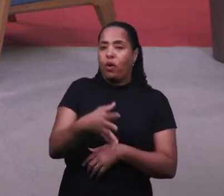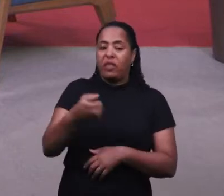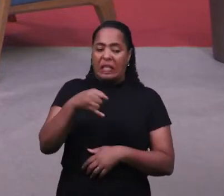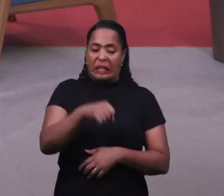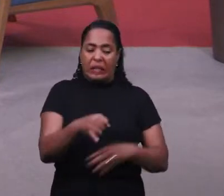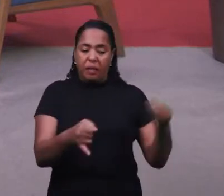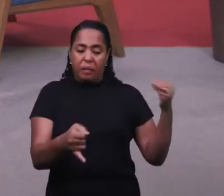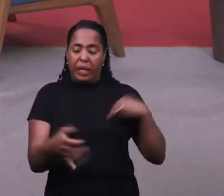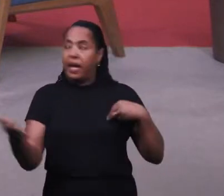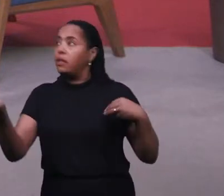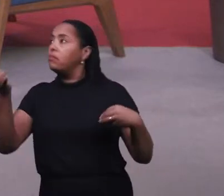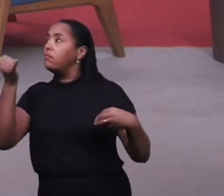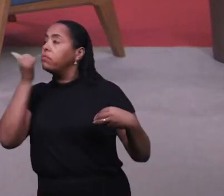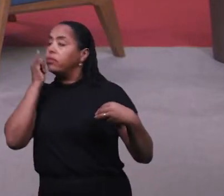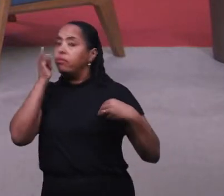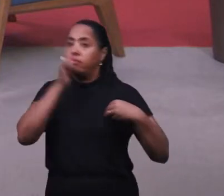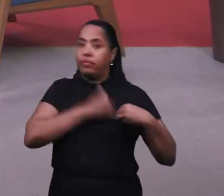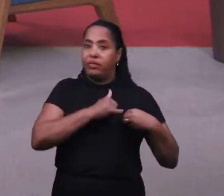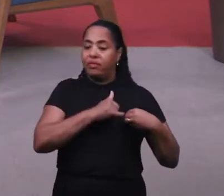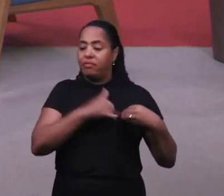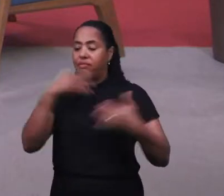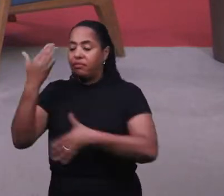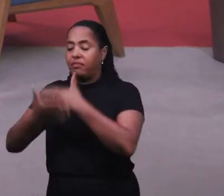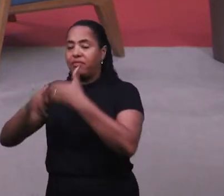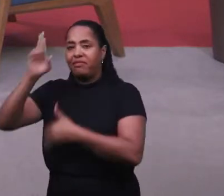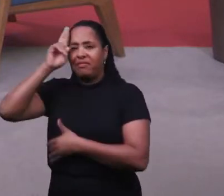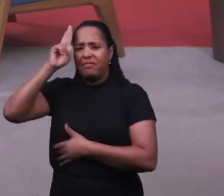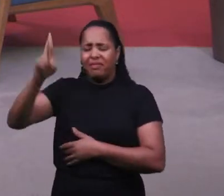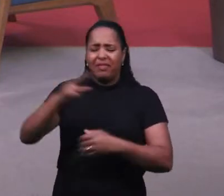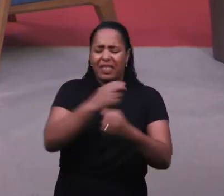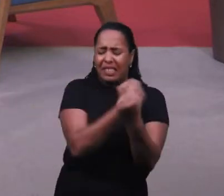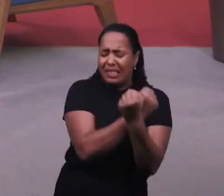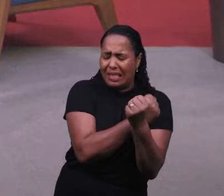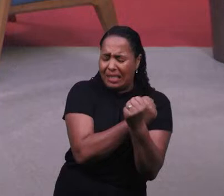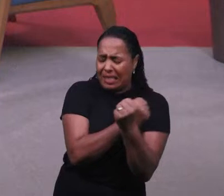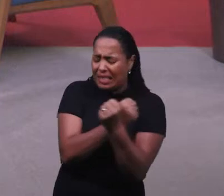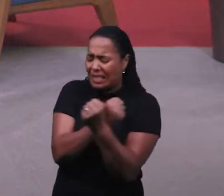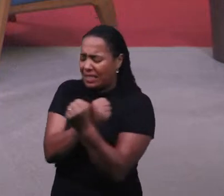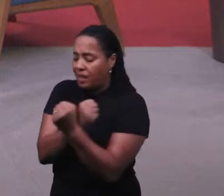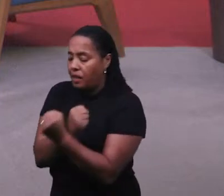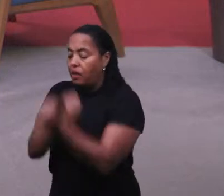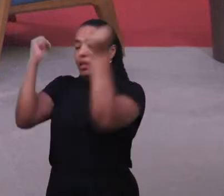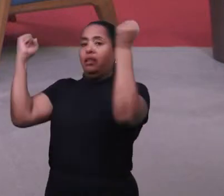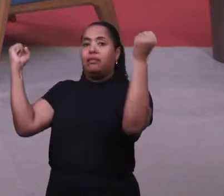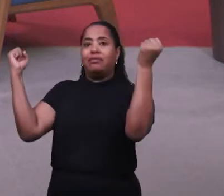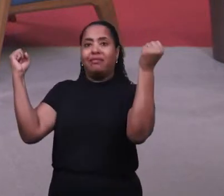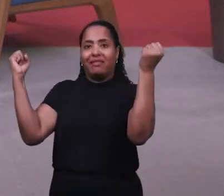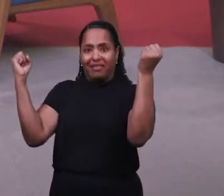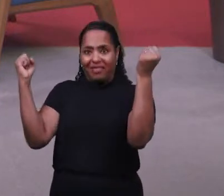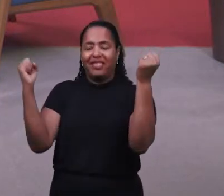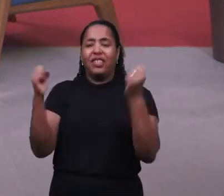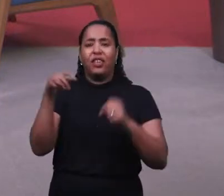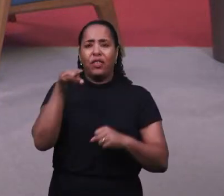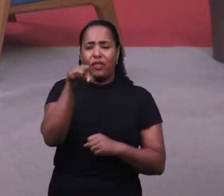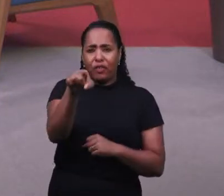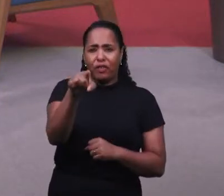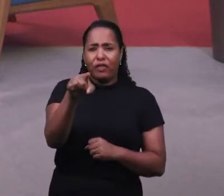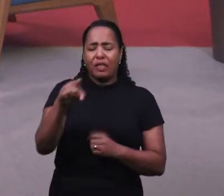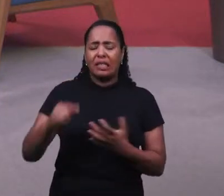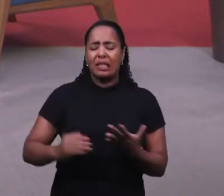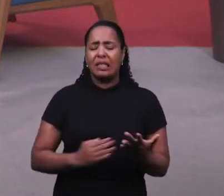péché, on est pardonné. On vient à la présence de Dieu. Il est emprisonné, le